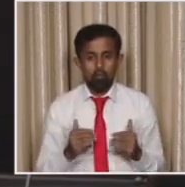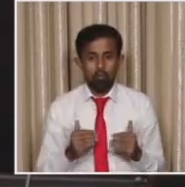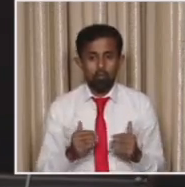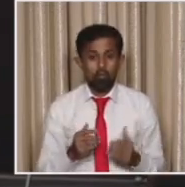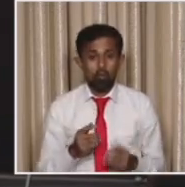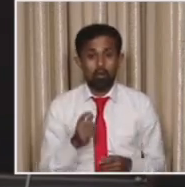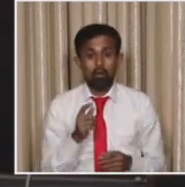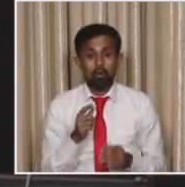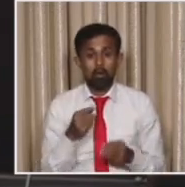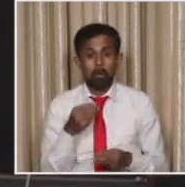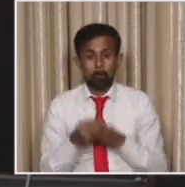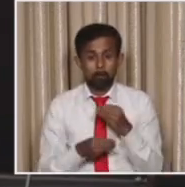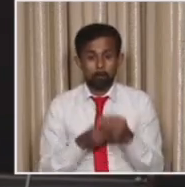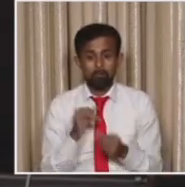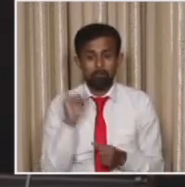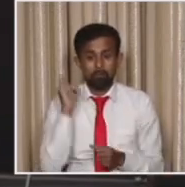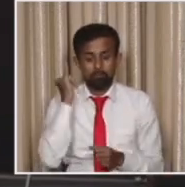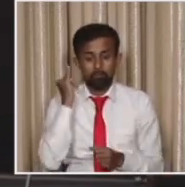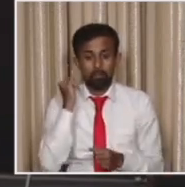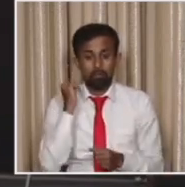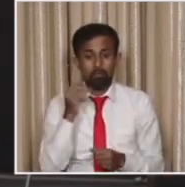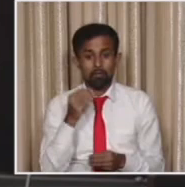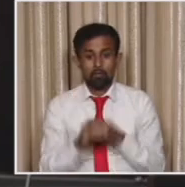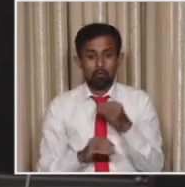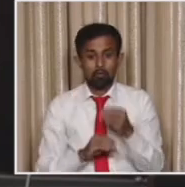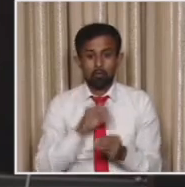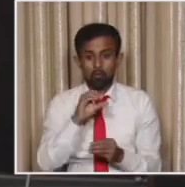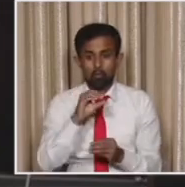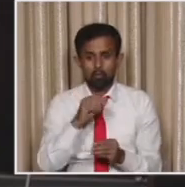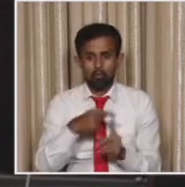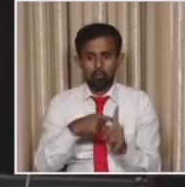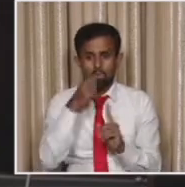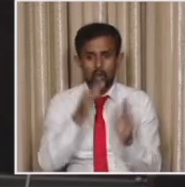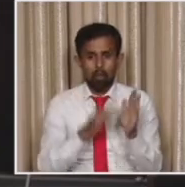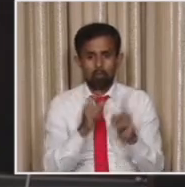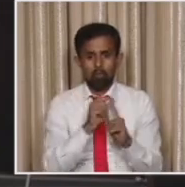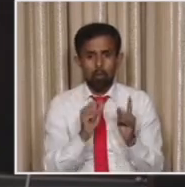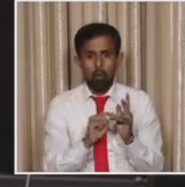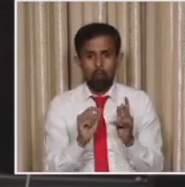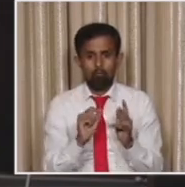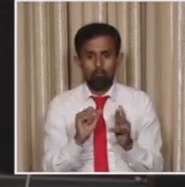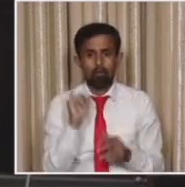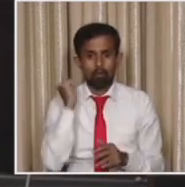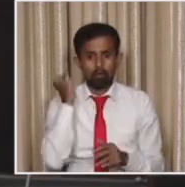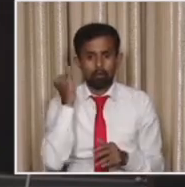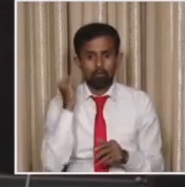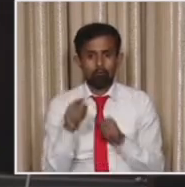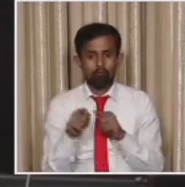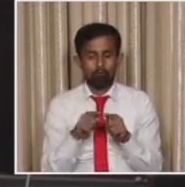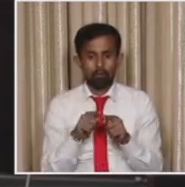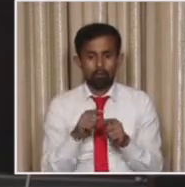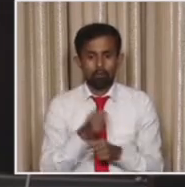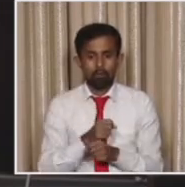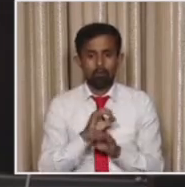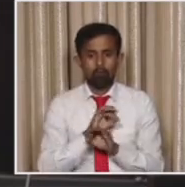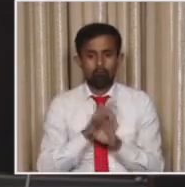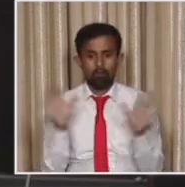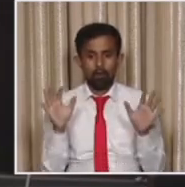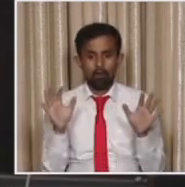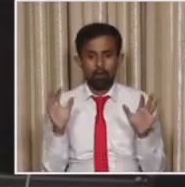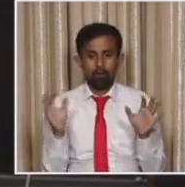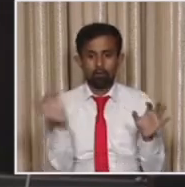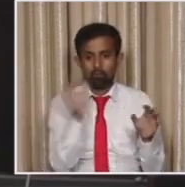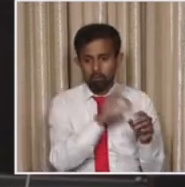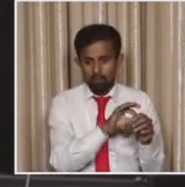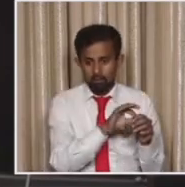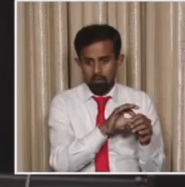ට්‍රේඩ් ඔෆිසර්ස්ලම ආයෝජන ප්‍රවර්ධන අමාත්‍යංශයත් නිලධාරීන් හැටියට යම් ගැසට් එකක් නිකුත් කරලා පත්